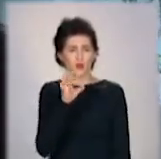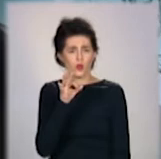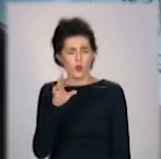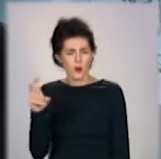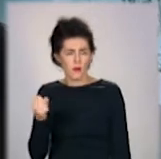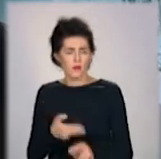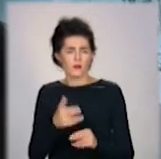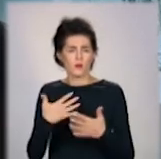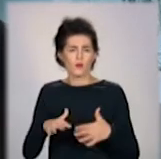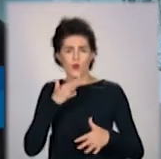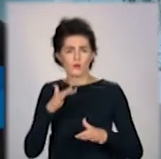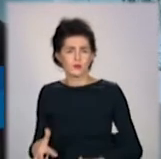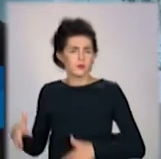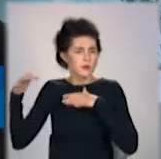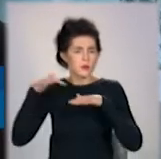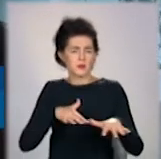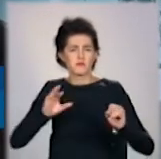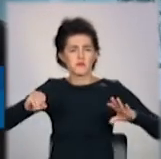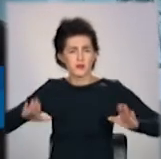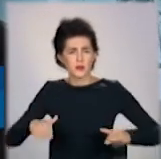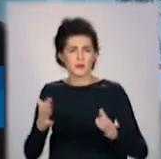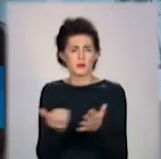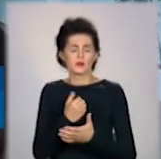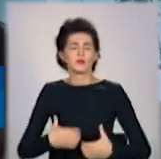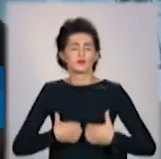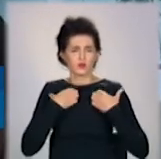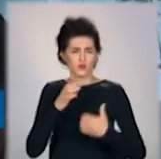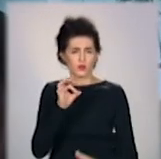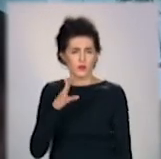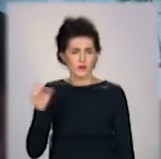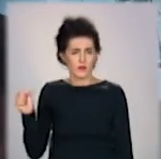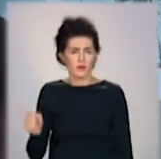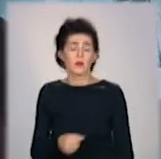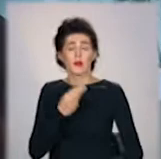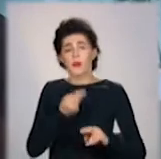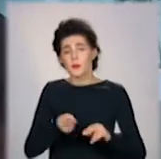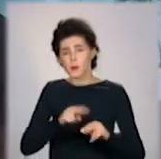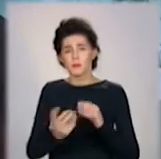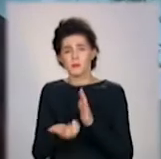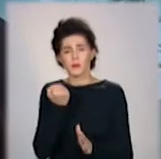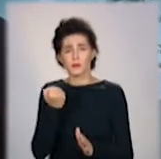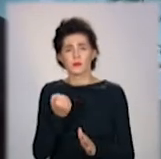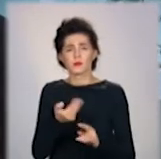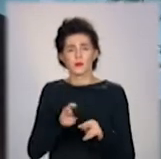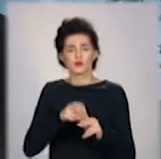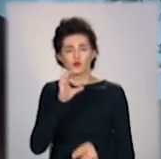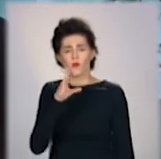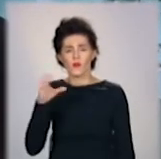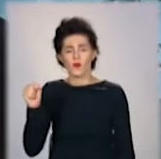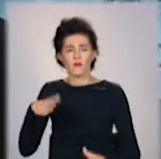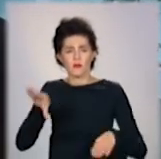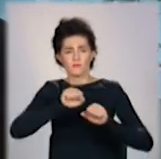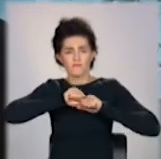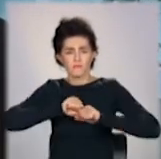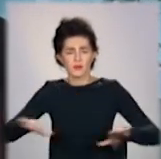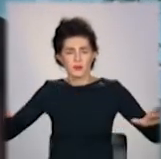наступний день прилетіла ціла стая сорок і спугнули цих сов. І, виходить, сови розлетілись в